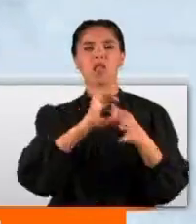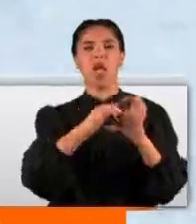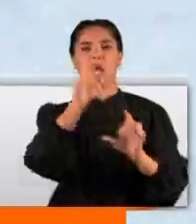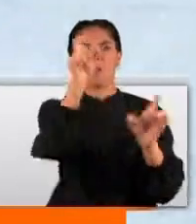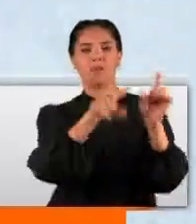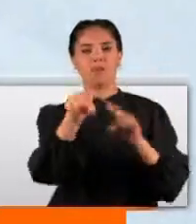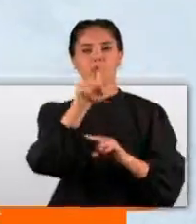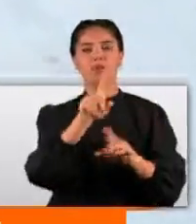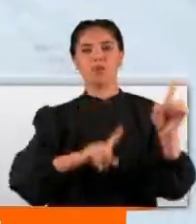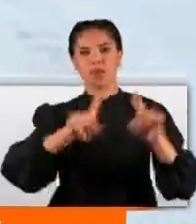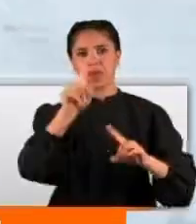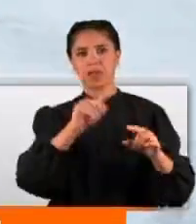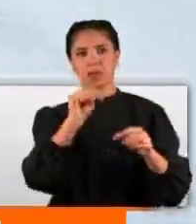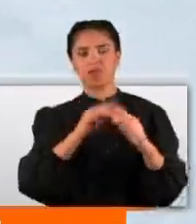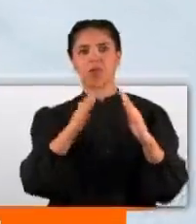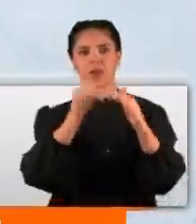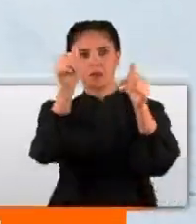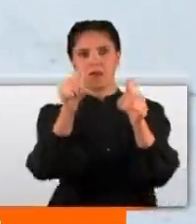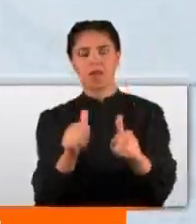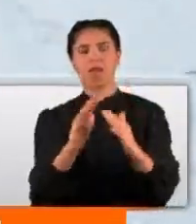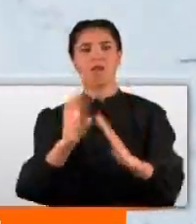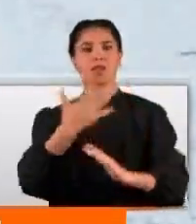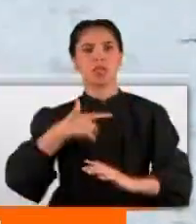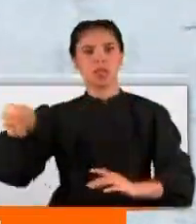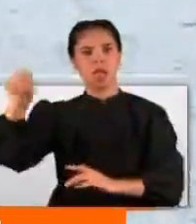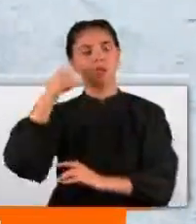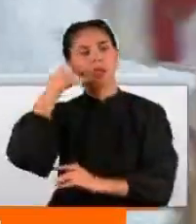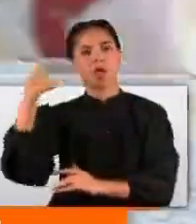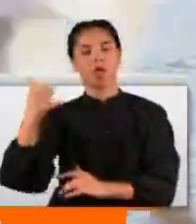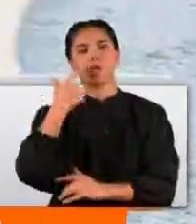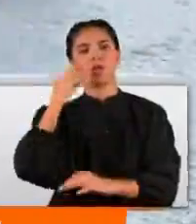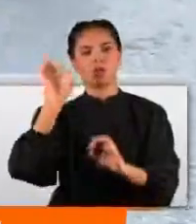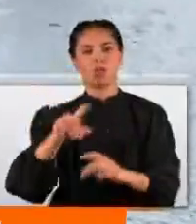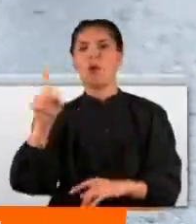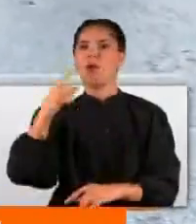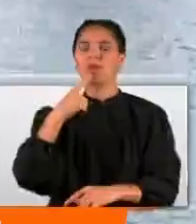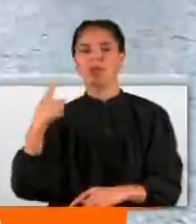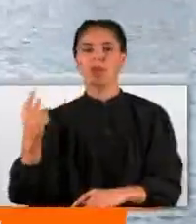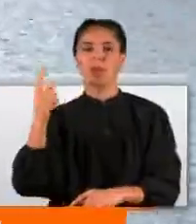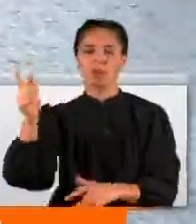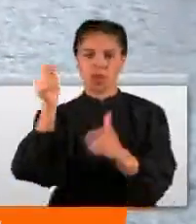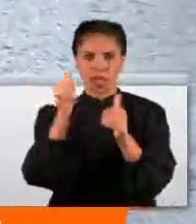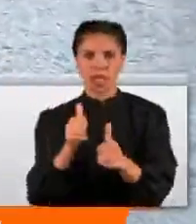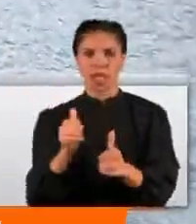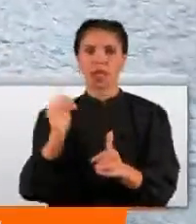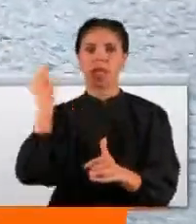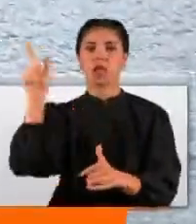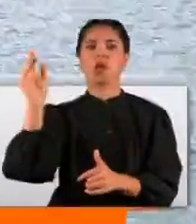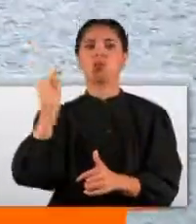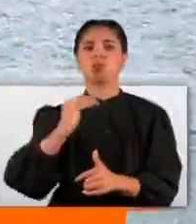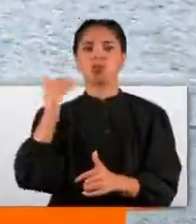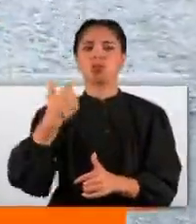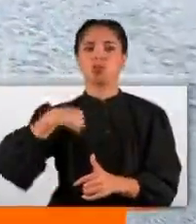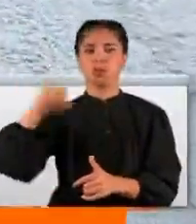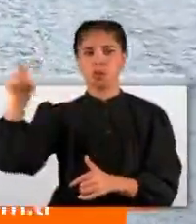süreci online platformlara ev ilanı koyan ev sahiplerini arayarak başlatıyor. Onlara diyorlar ki ilanınızı düşük fiyattan koymuşsunuz.